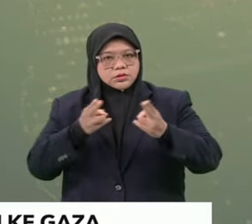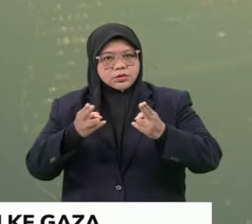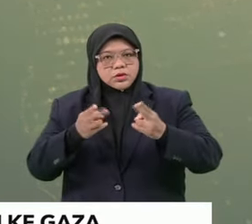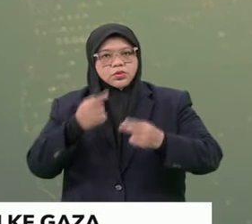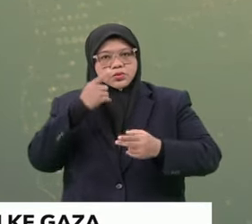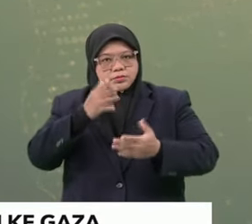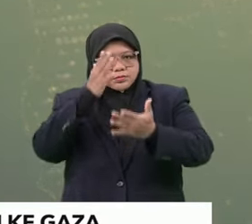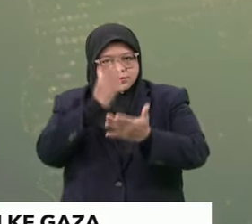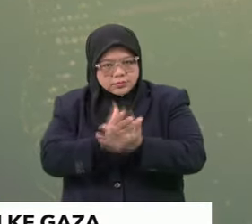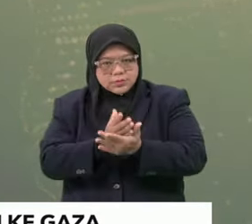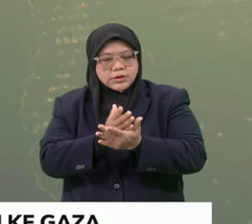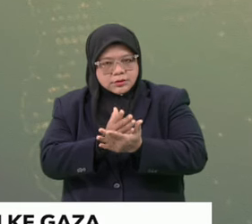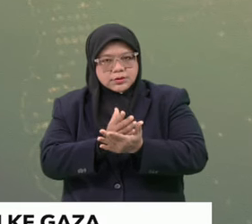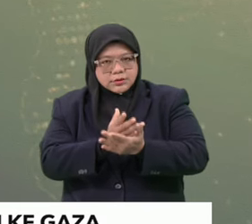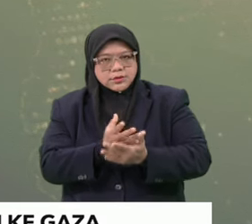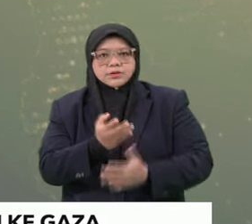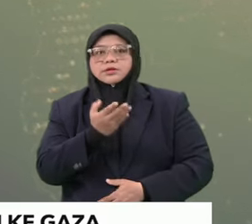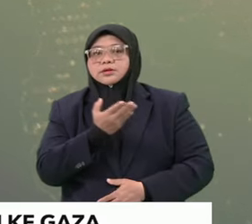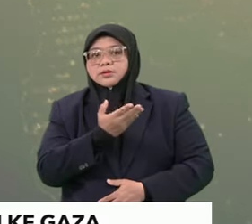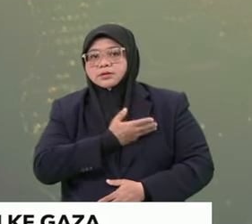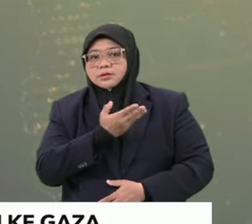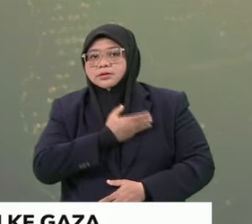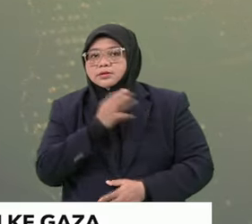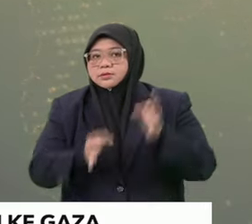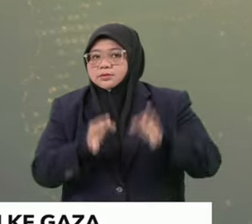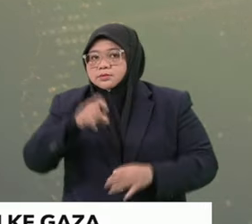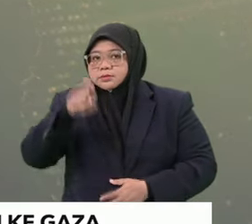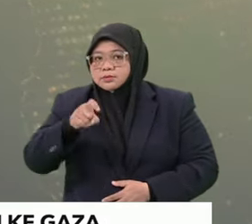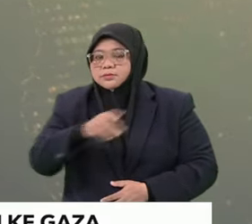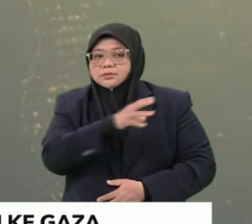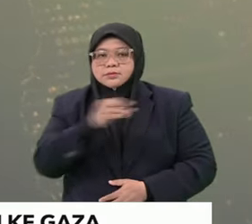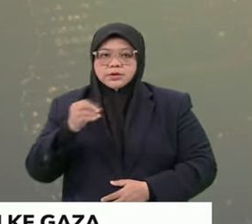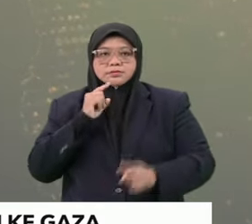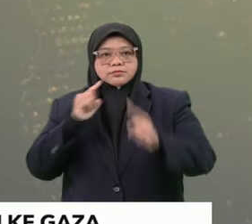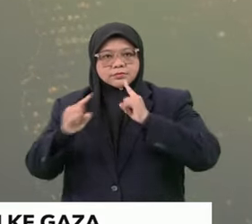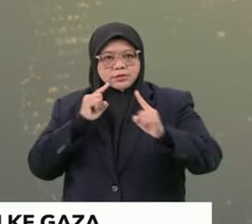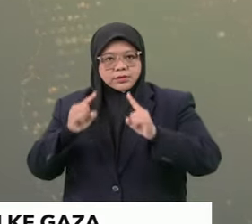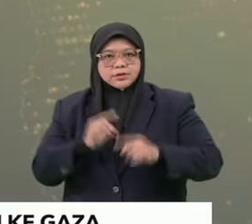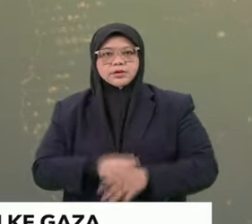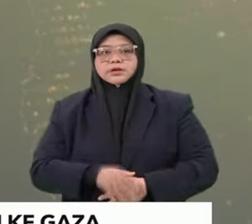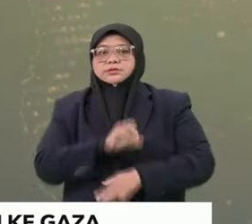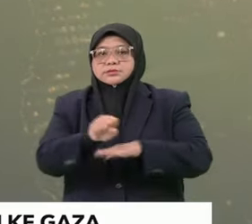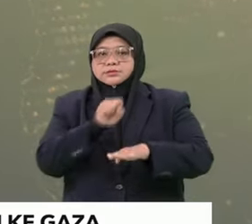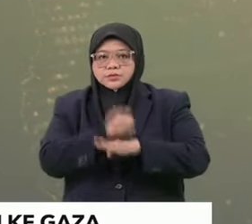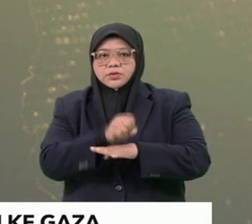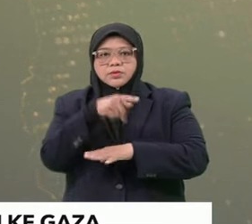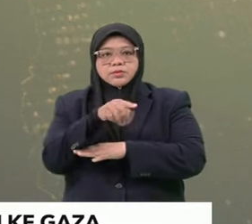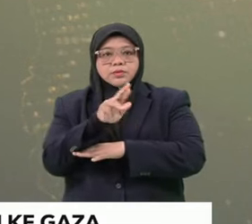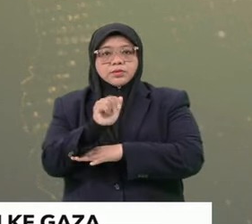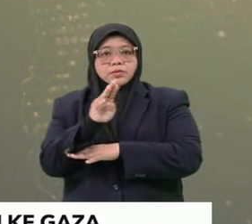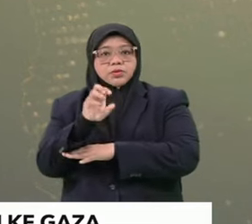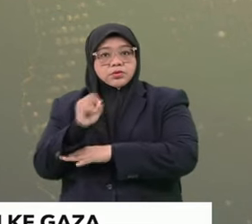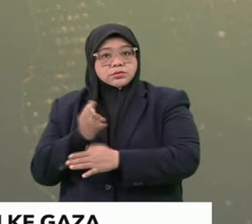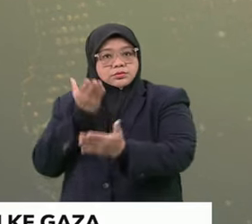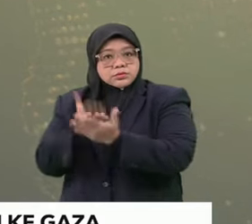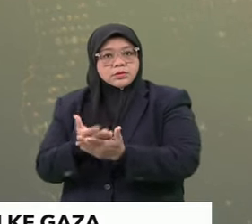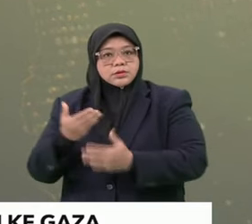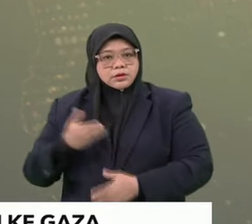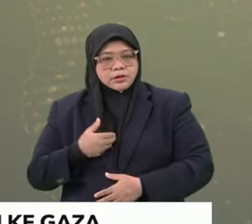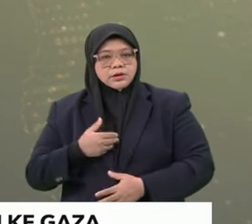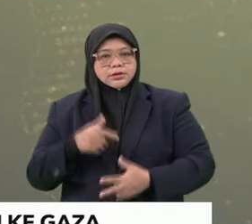menguatkuasakan gencatan senjata di Gaza jika diperlukan. Pada dialog Shangri-La di Singapura, Prabowo berkata cadangan tiga